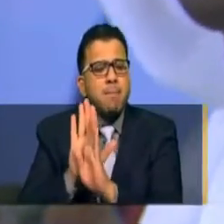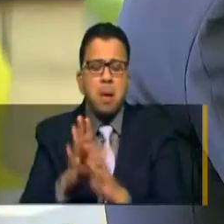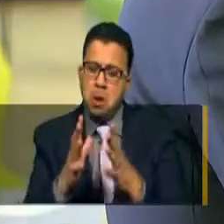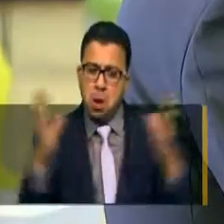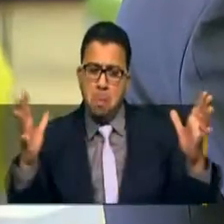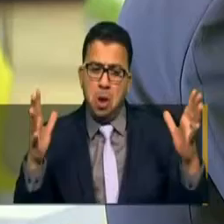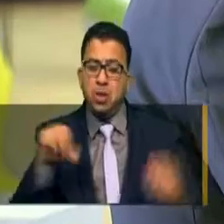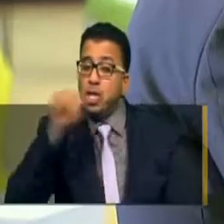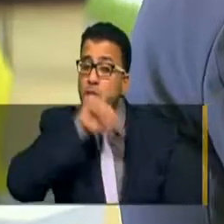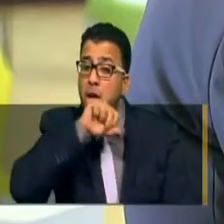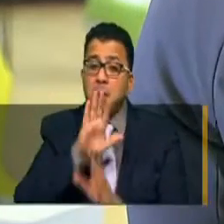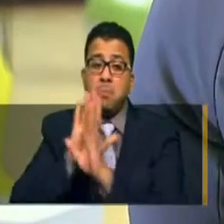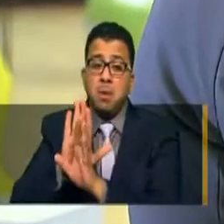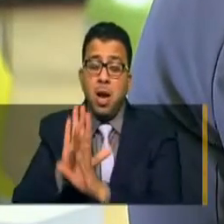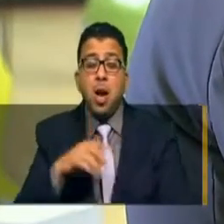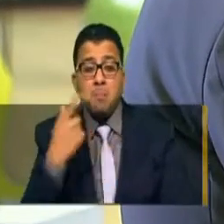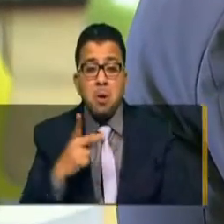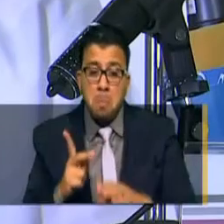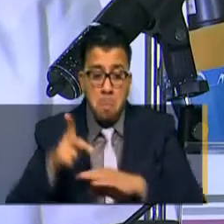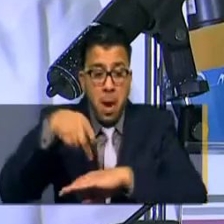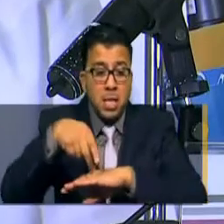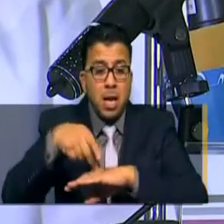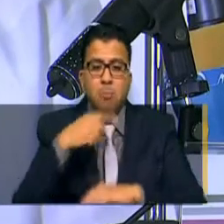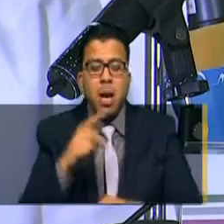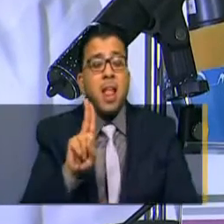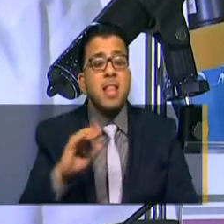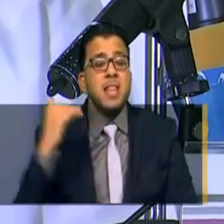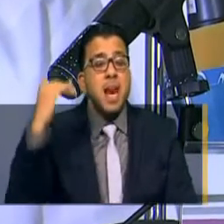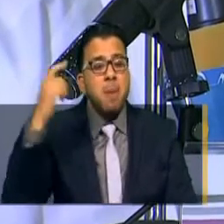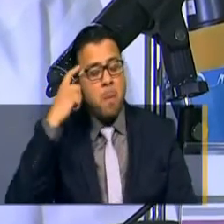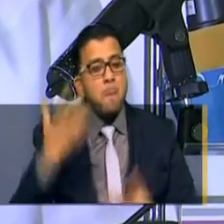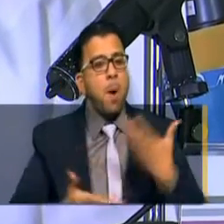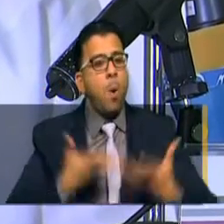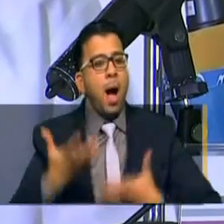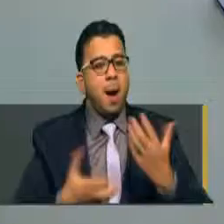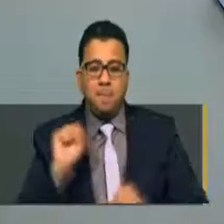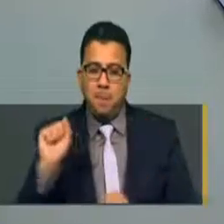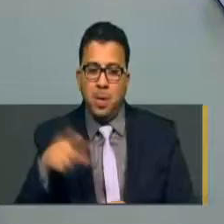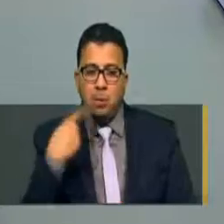الإمارة باعتبارها منصة مثالية لتنمية المواهب